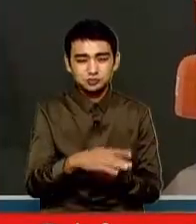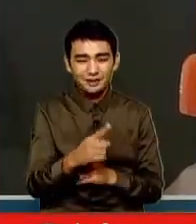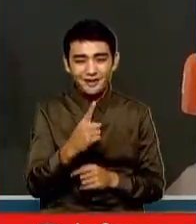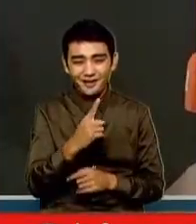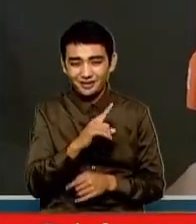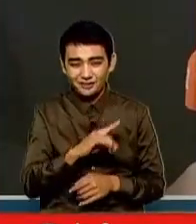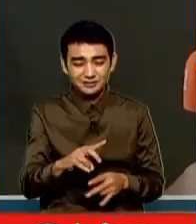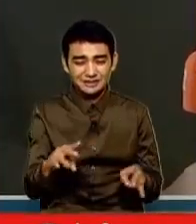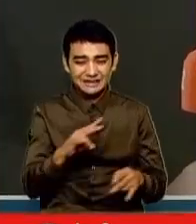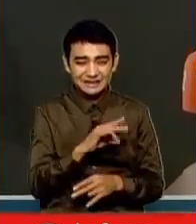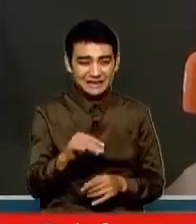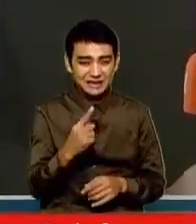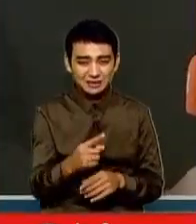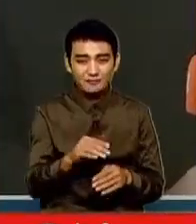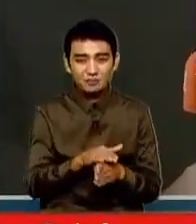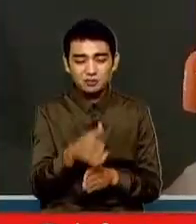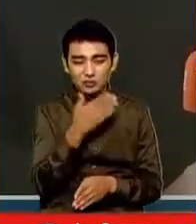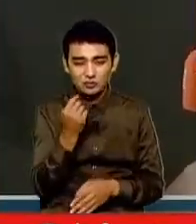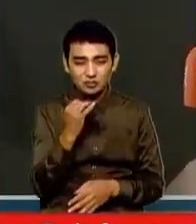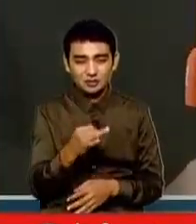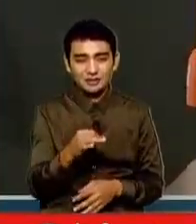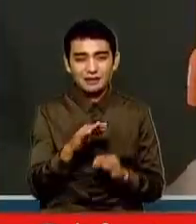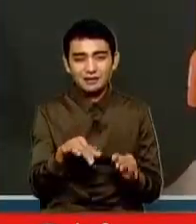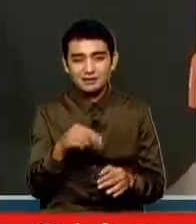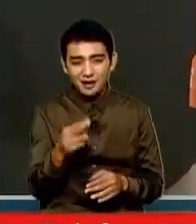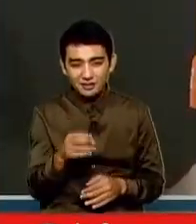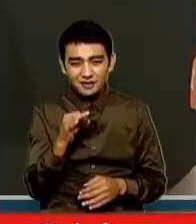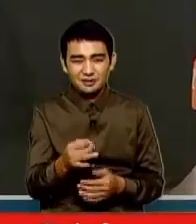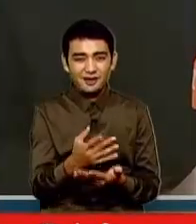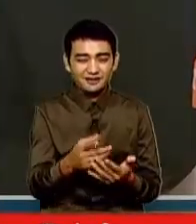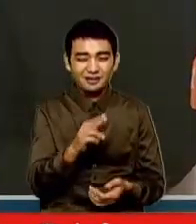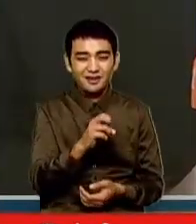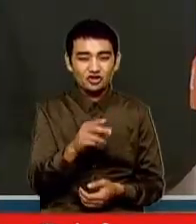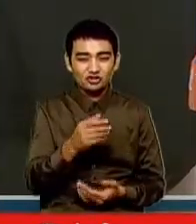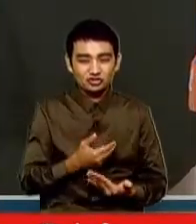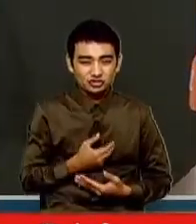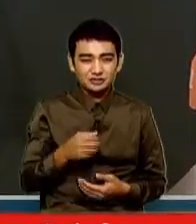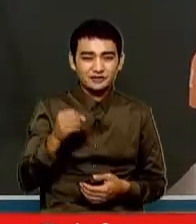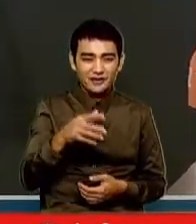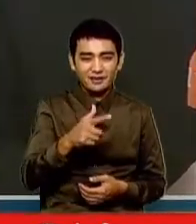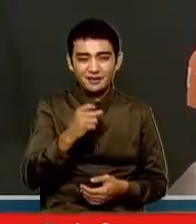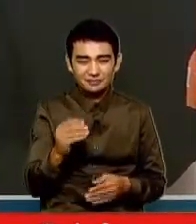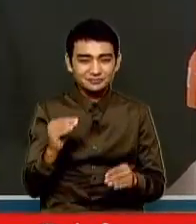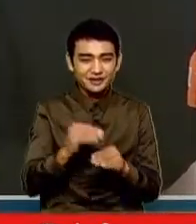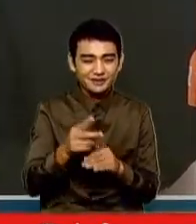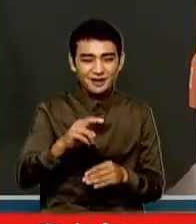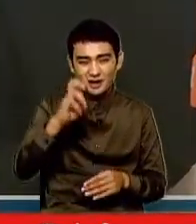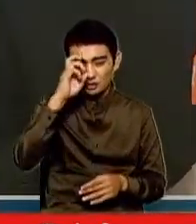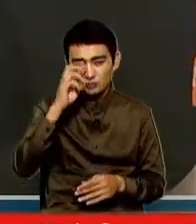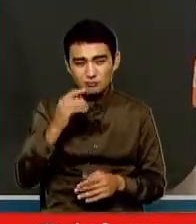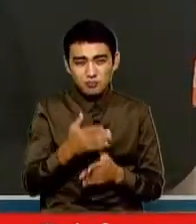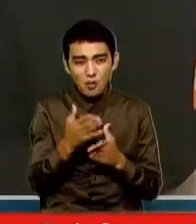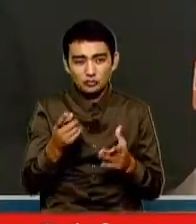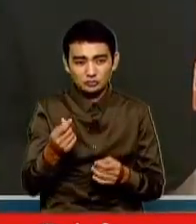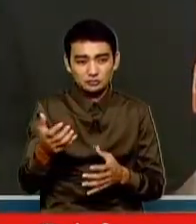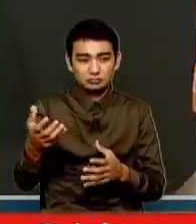де орындалмады дейді. Айтуларынша бау-бақша серіктестігіне қажетті инфрақұрылым тартуға бюджеттен қыруар қаржы